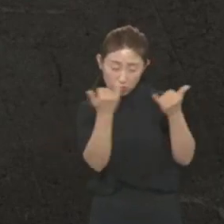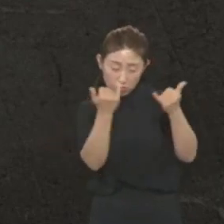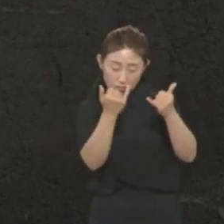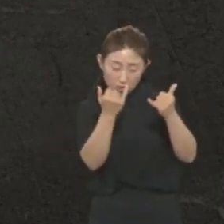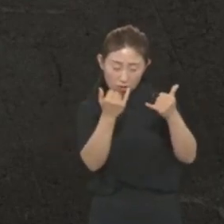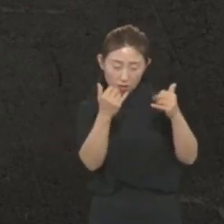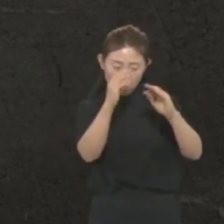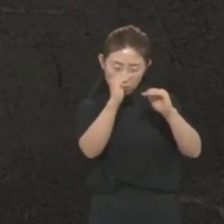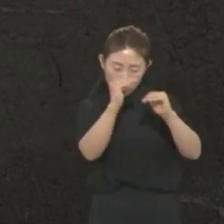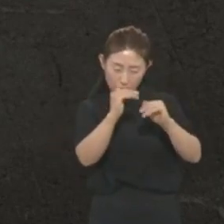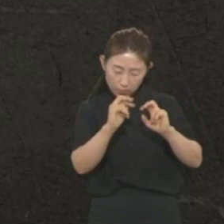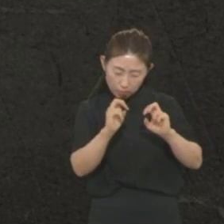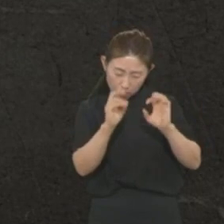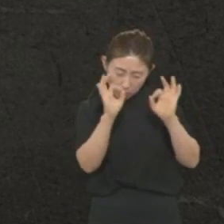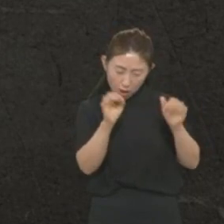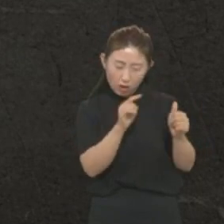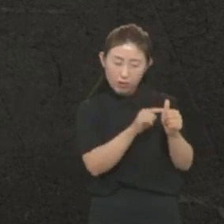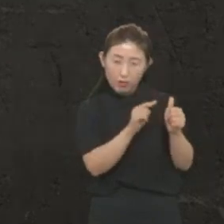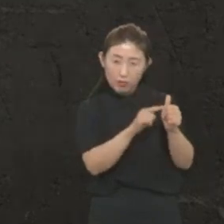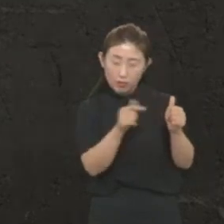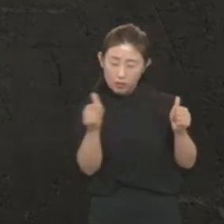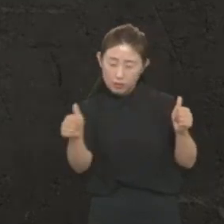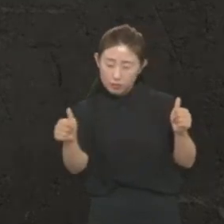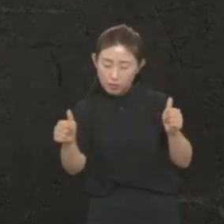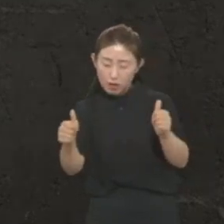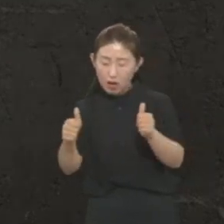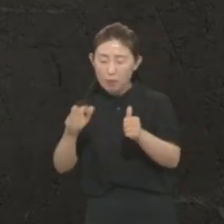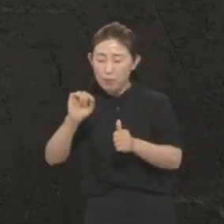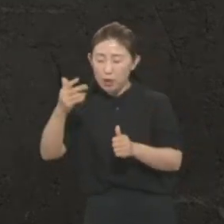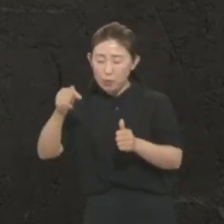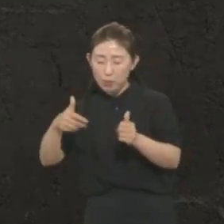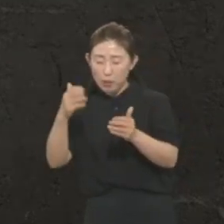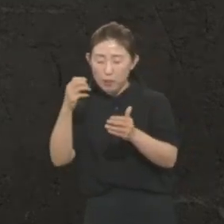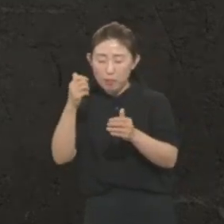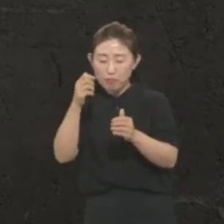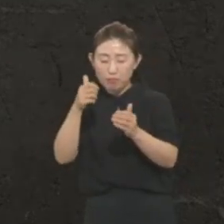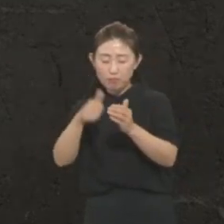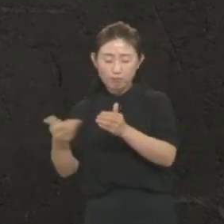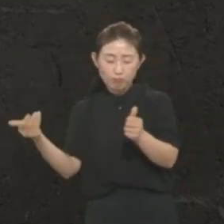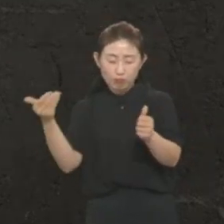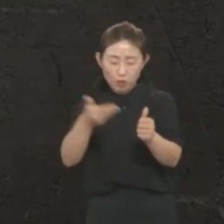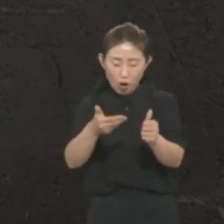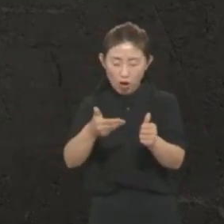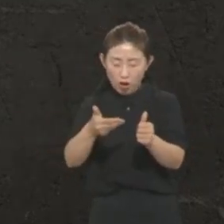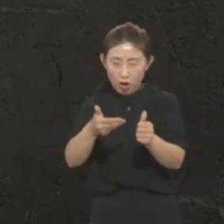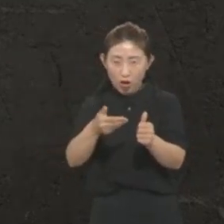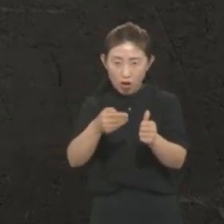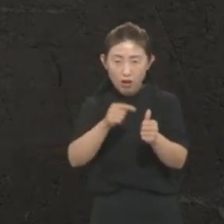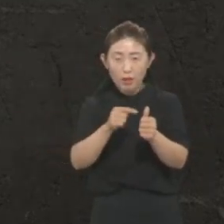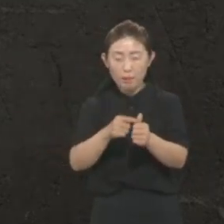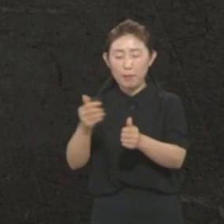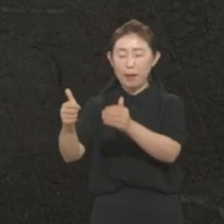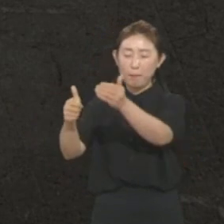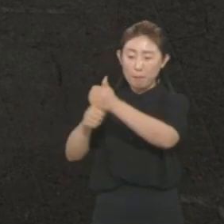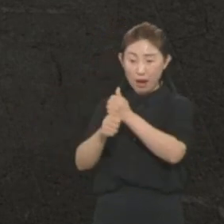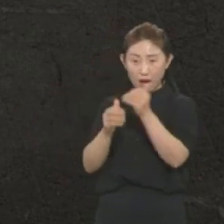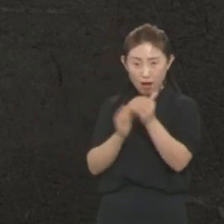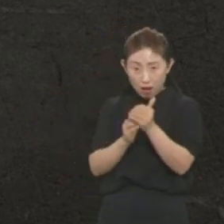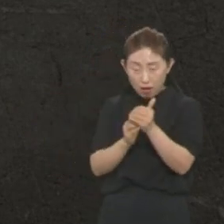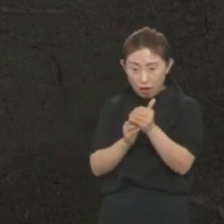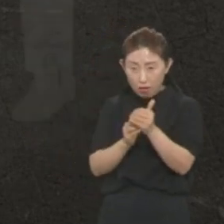분석하는 과정에서 a씨가이 남성에게 필로폰을 팔아넘긴 상선임을 확인하고 검거한 겁니다